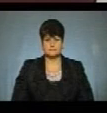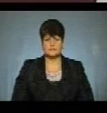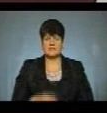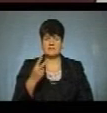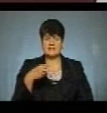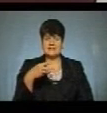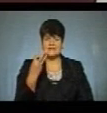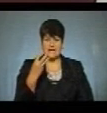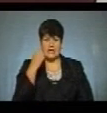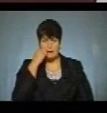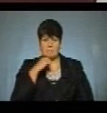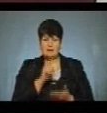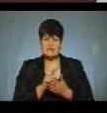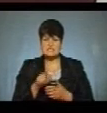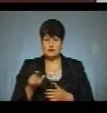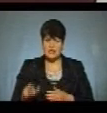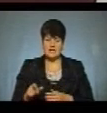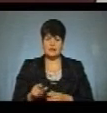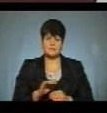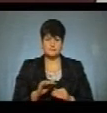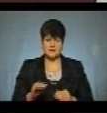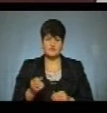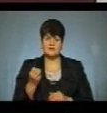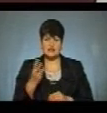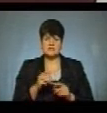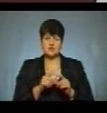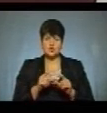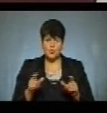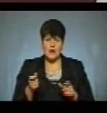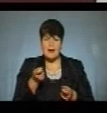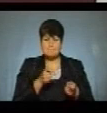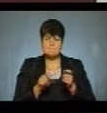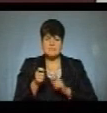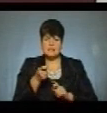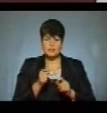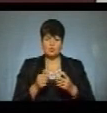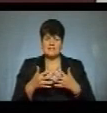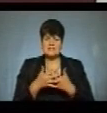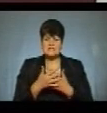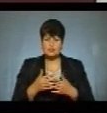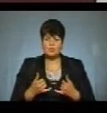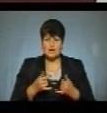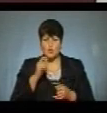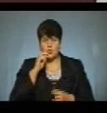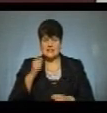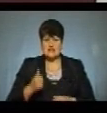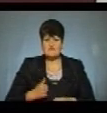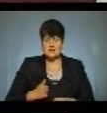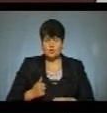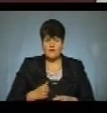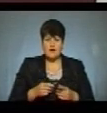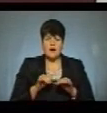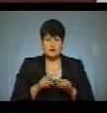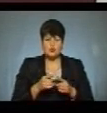Три пенсіонери і школярі у Тернопільській 13-й школі плетуть маскувальну зимову сітку для українських військових. Акцію